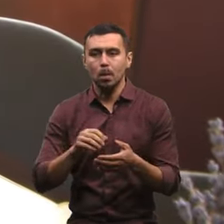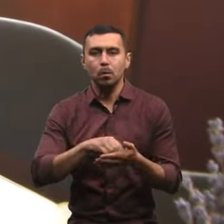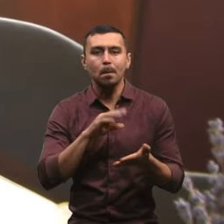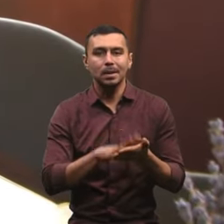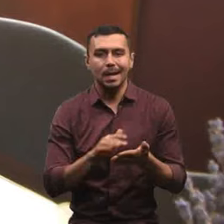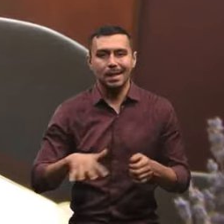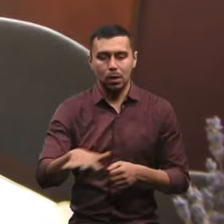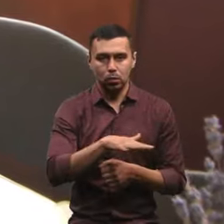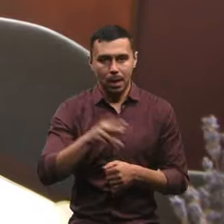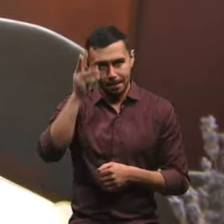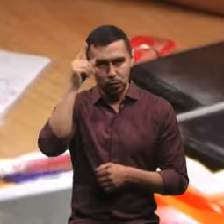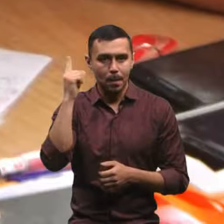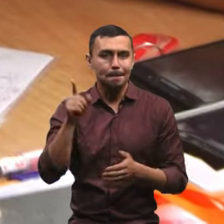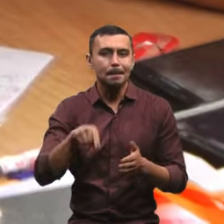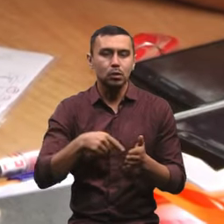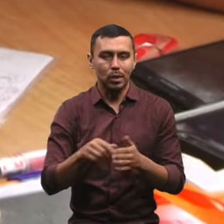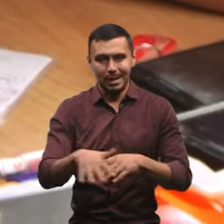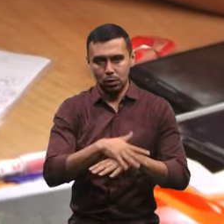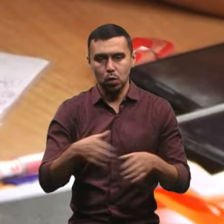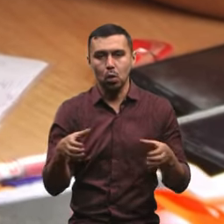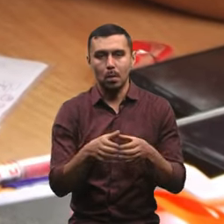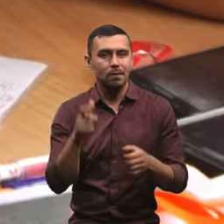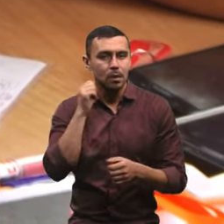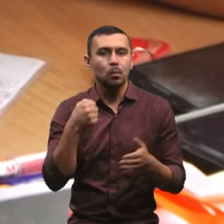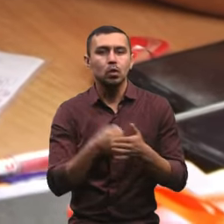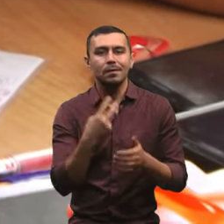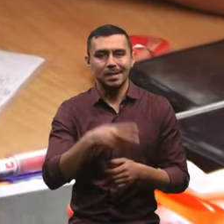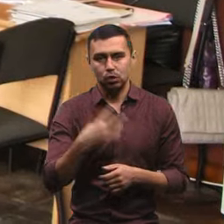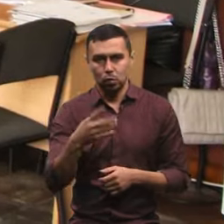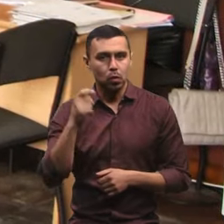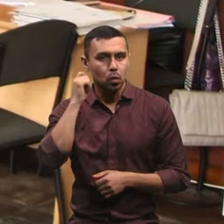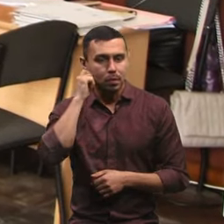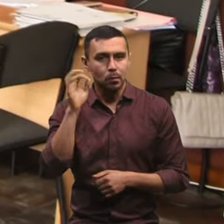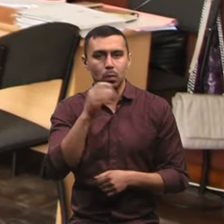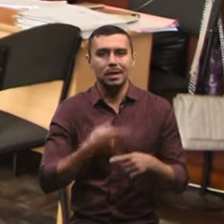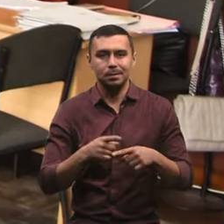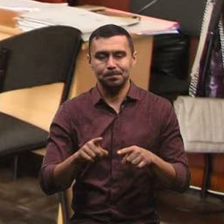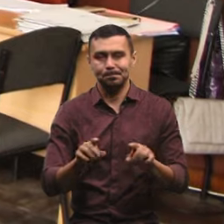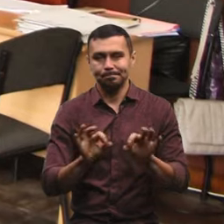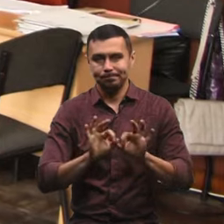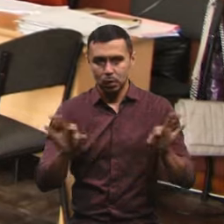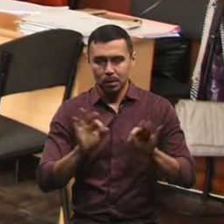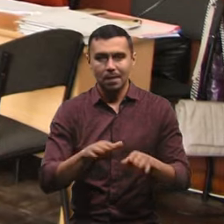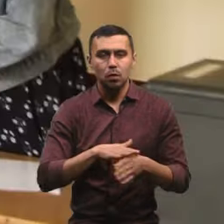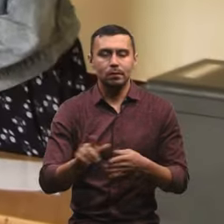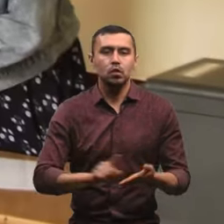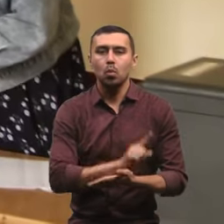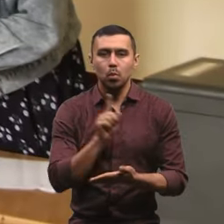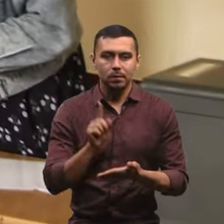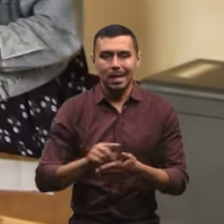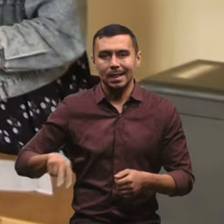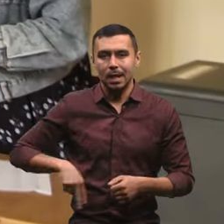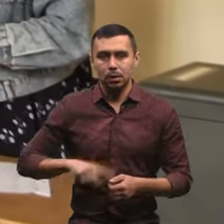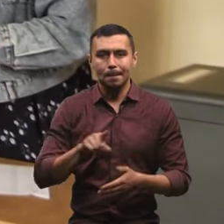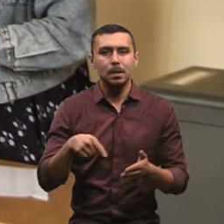на території Хмельницької міської територіальної громади віком до 24 років. Про це Суспільному розповіла виконувачка обов'язків